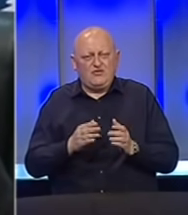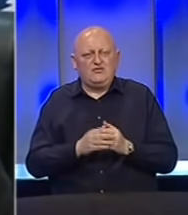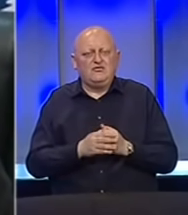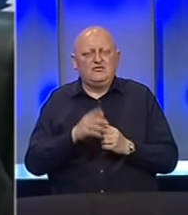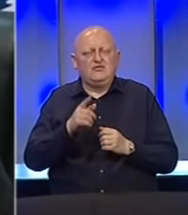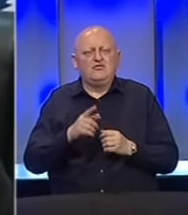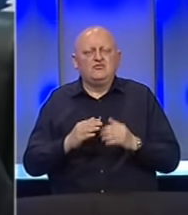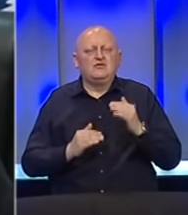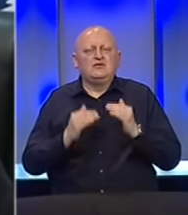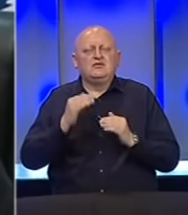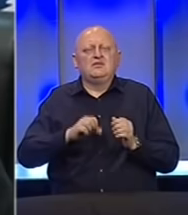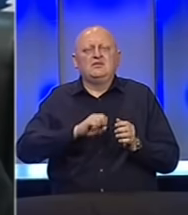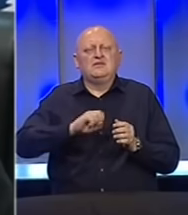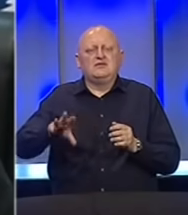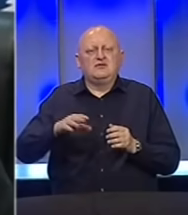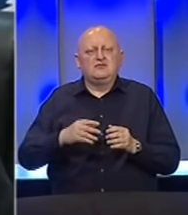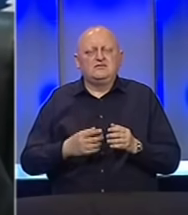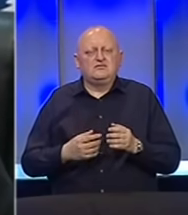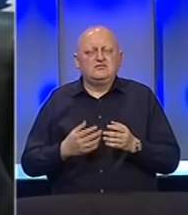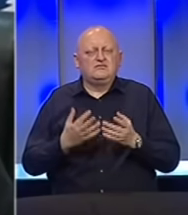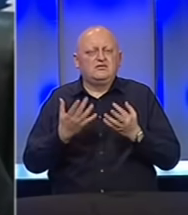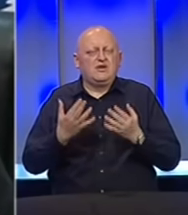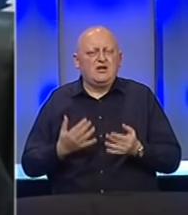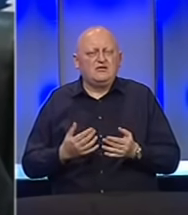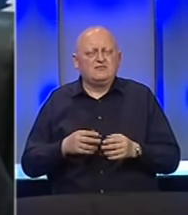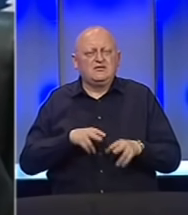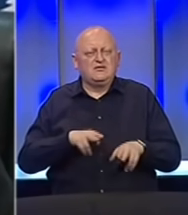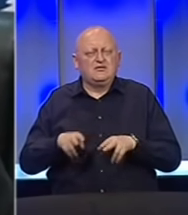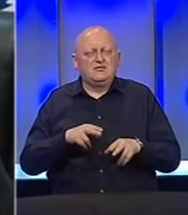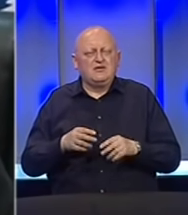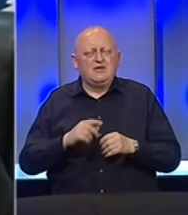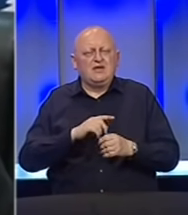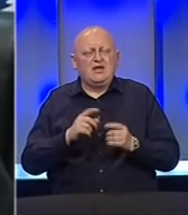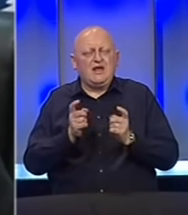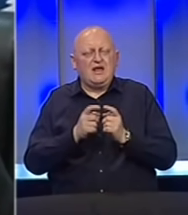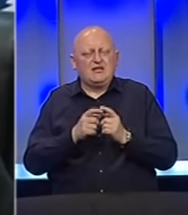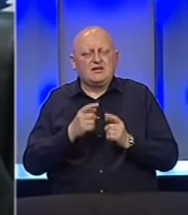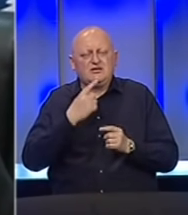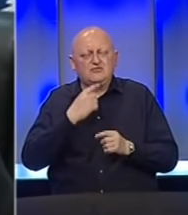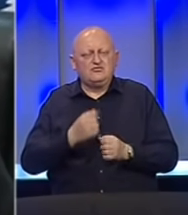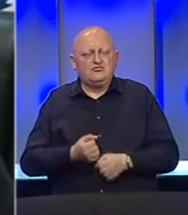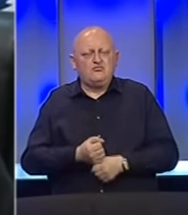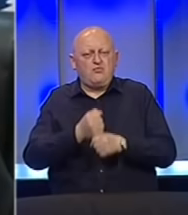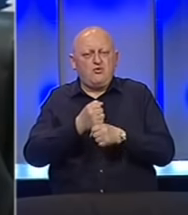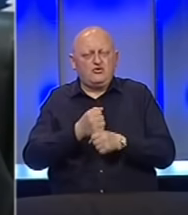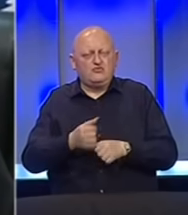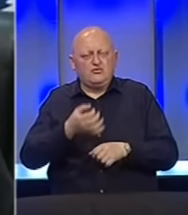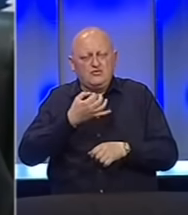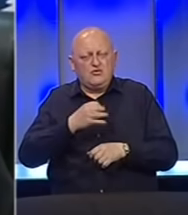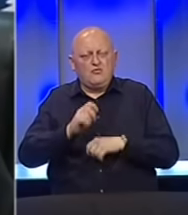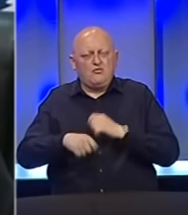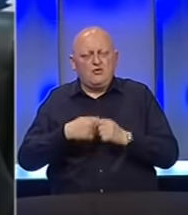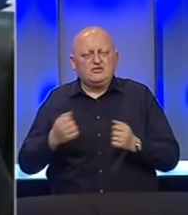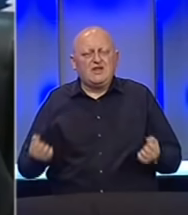da je u ovom rebalansu izbačen tekući grant iz Ministarstva energetike koji se odnosi na podršku unapređenju